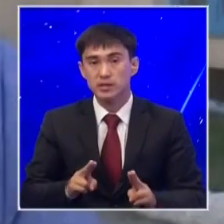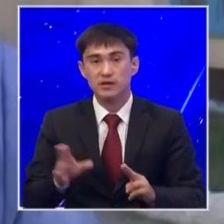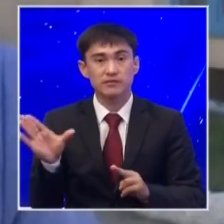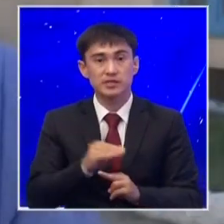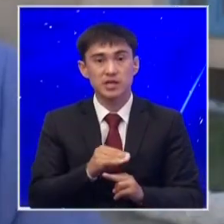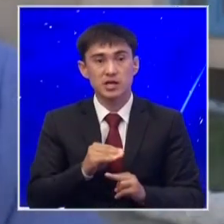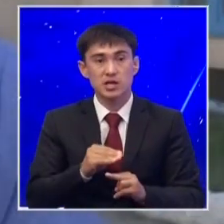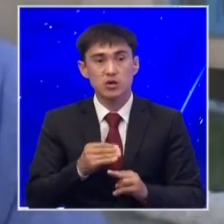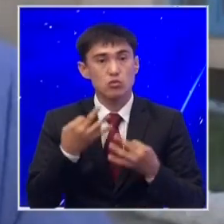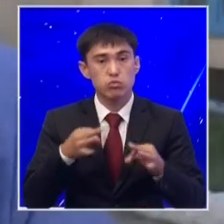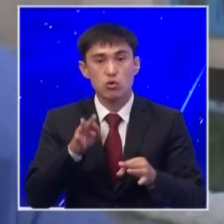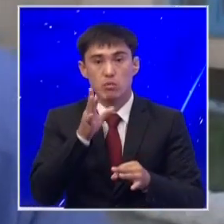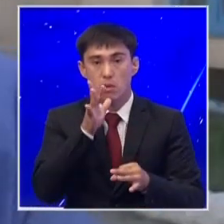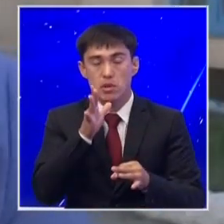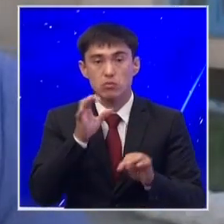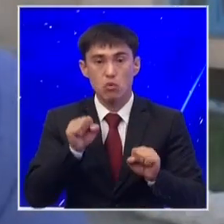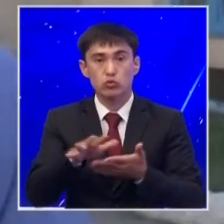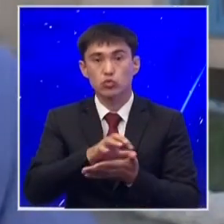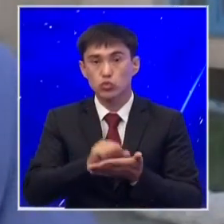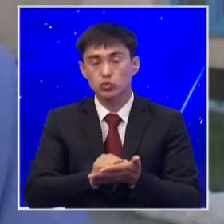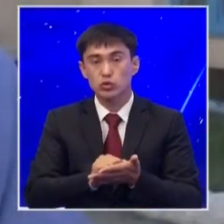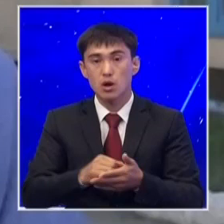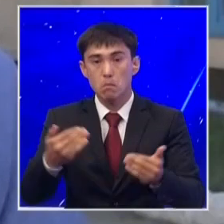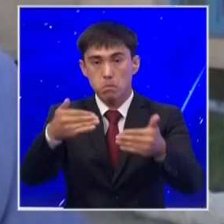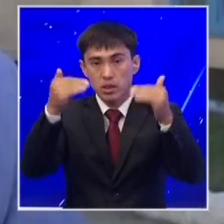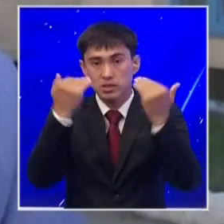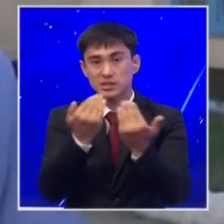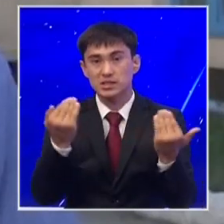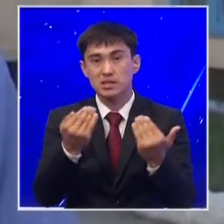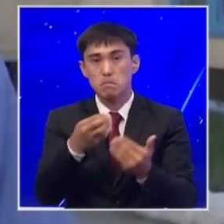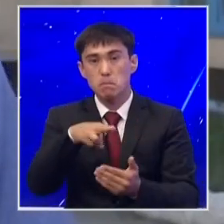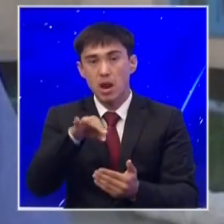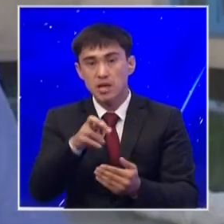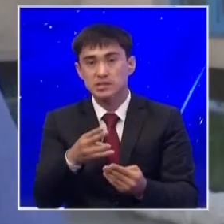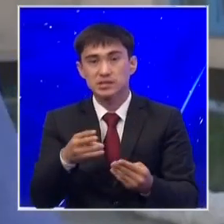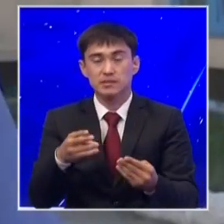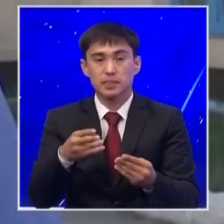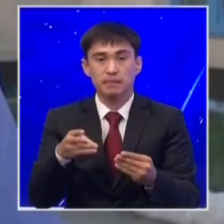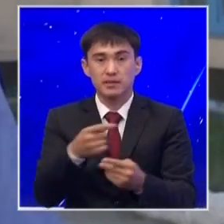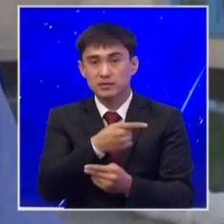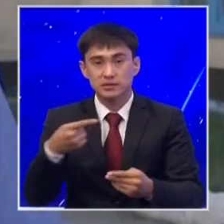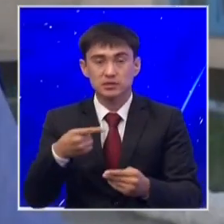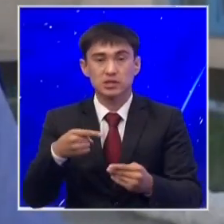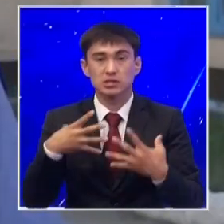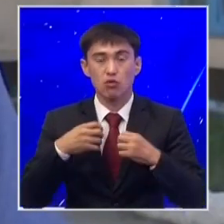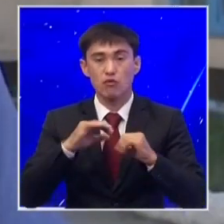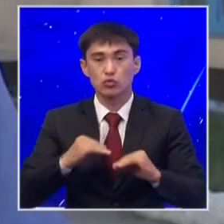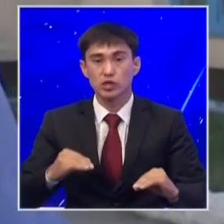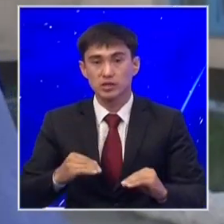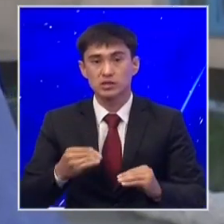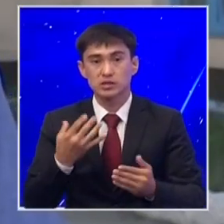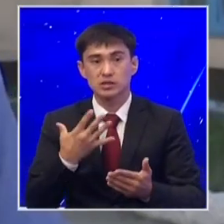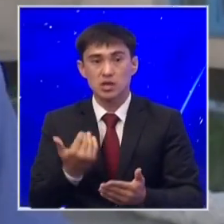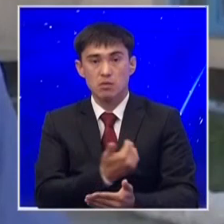Стены в любой момент могут рухнуть. Стены и потолок заплесневели. Все это может негативно отразиться на здоровье учащихся. Со своей